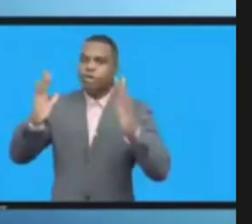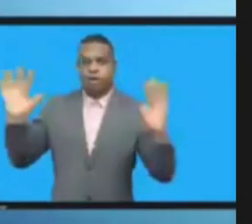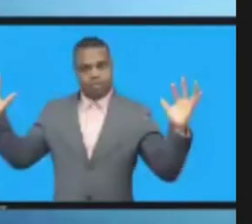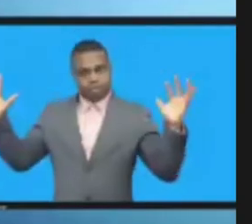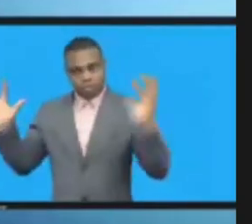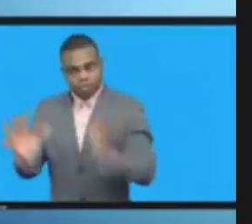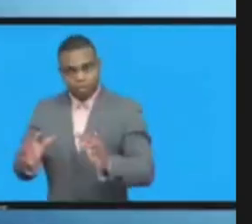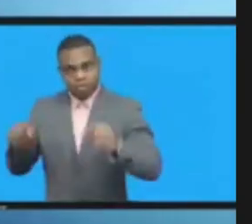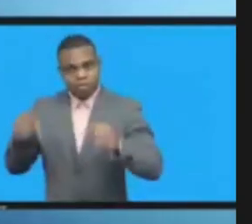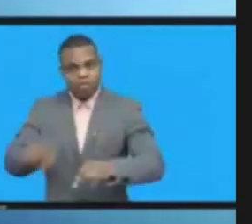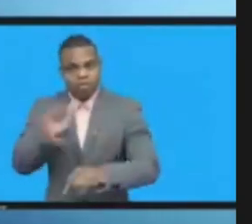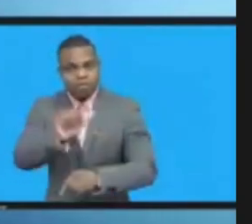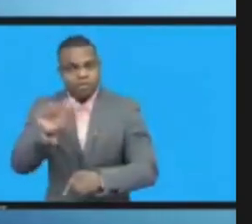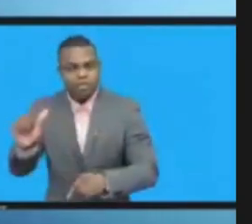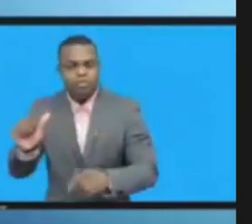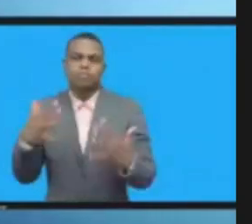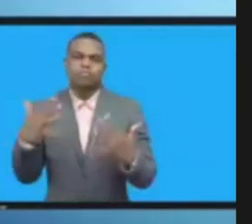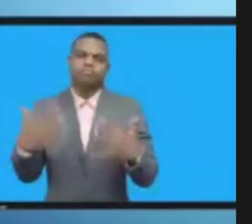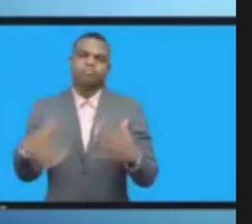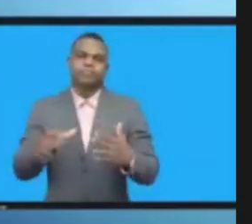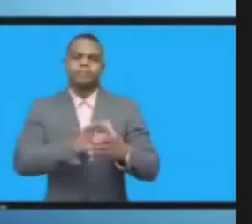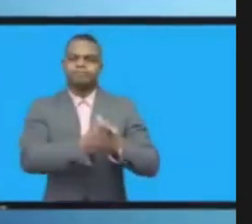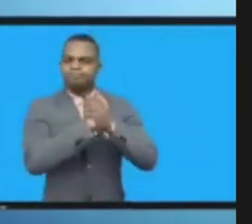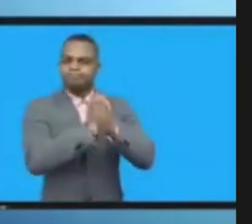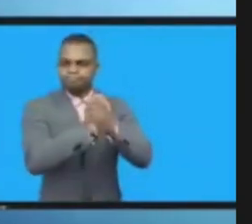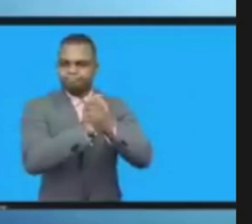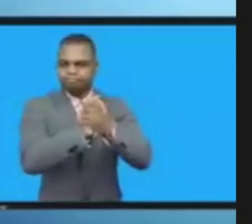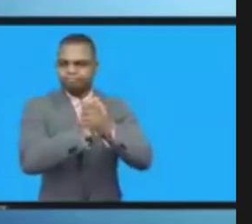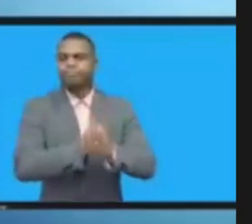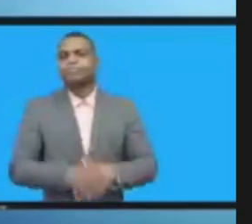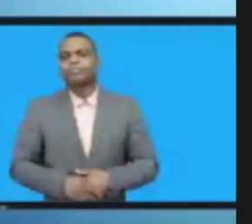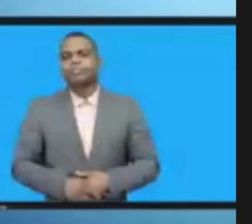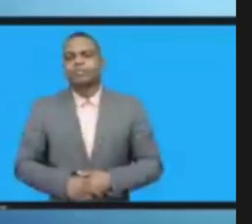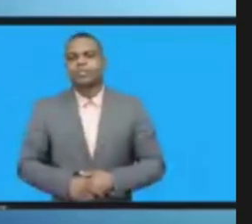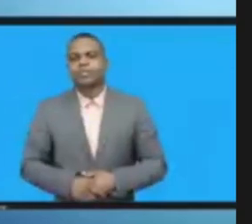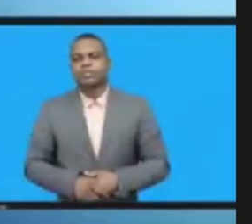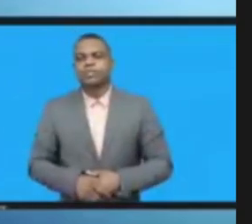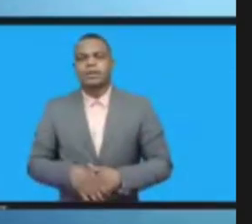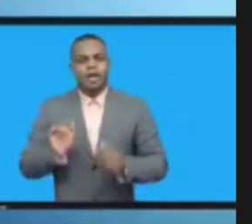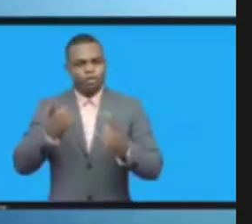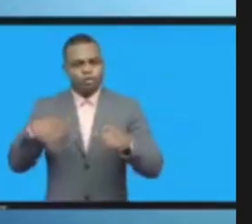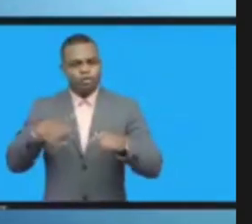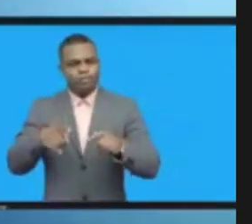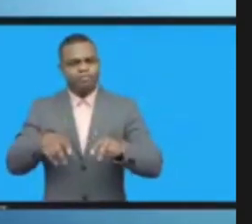Je vous prie de reprendre vos places, mesdames et messieurs. Merci encore.